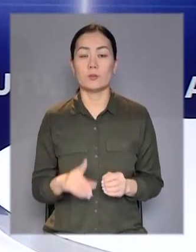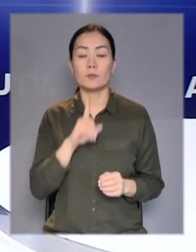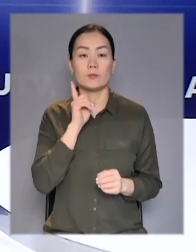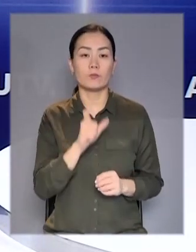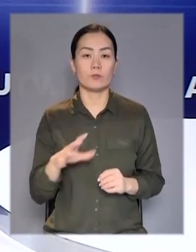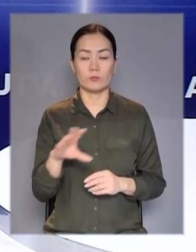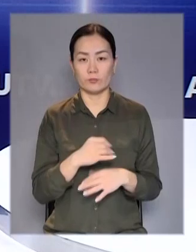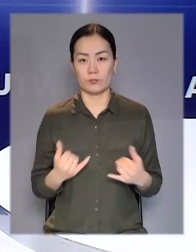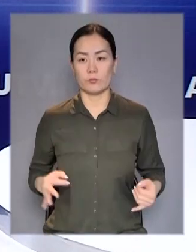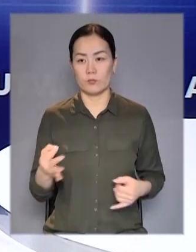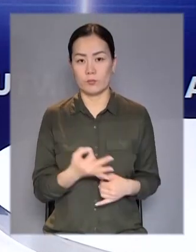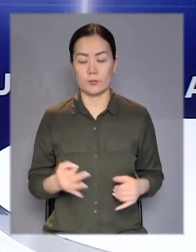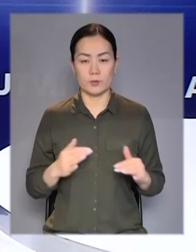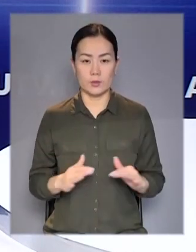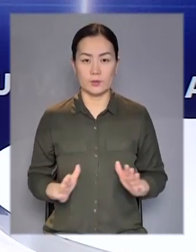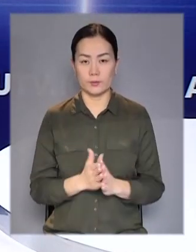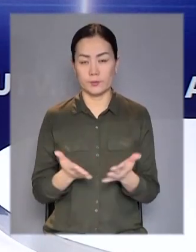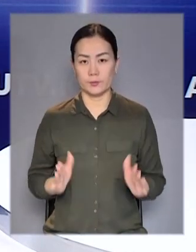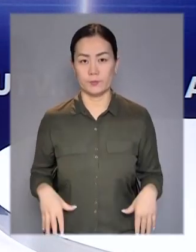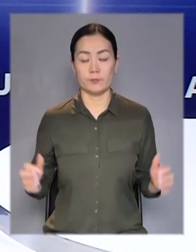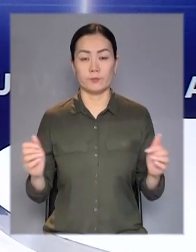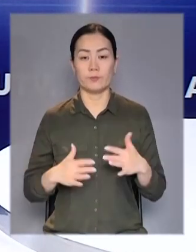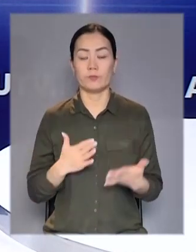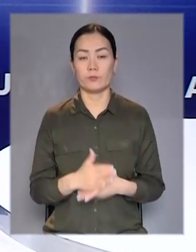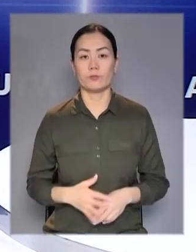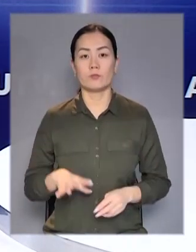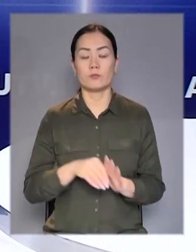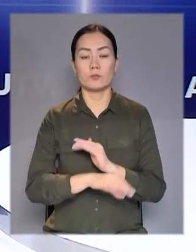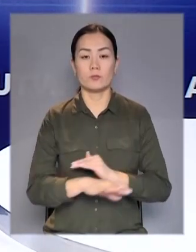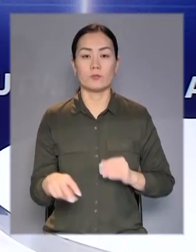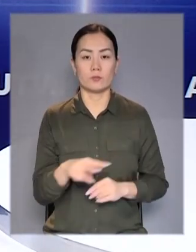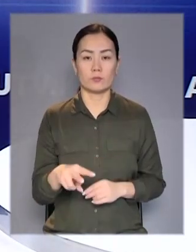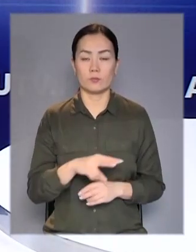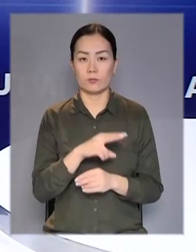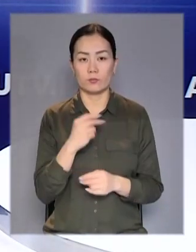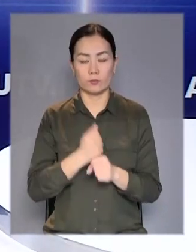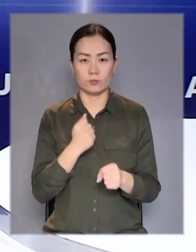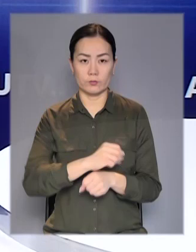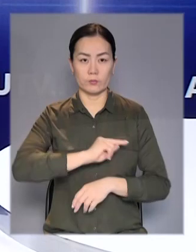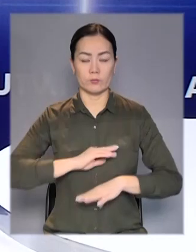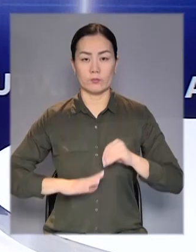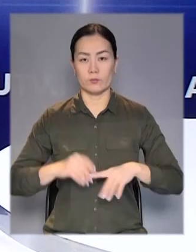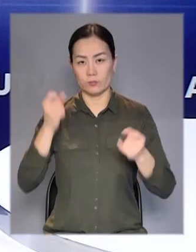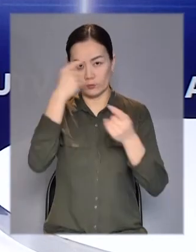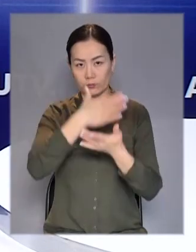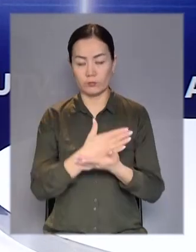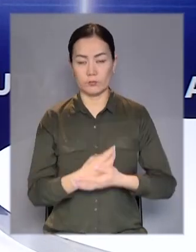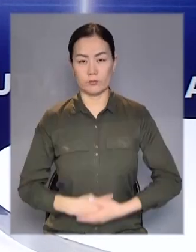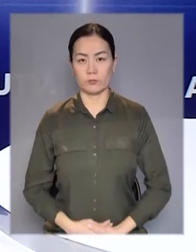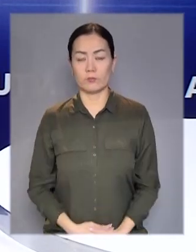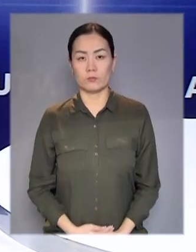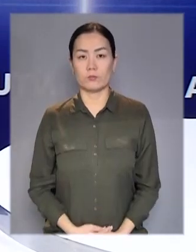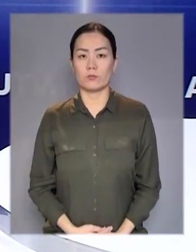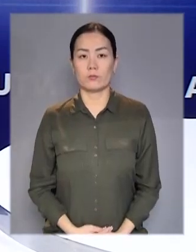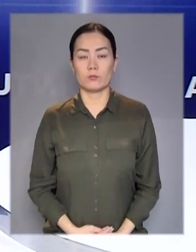жас оқырмандар бүгін облыстық балалар кітапханасында бас қосты. Олар балалар әдебиеті қаламгерлерінің шығармашылығымен танысып, тың деректер